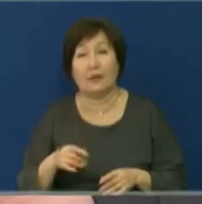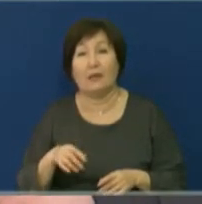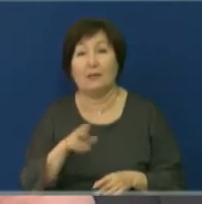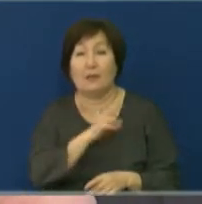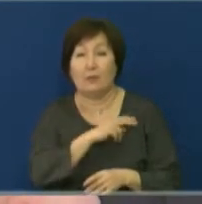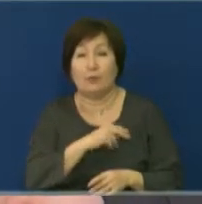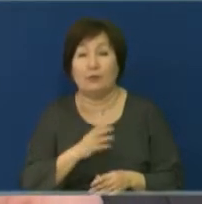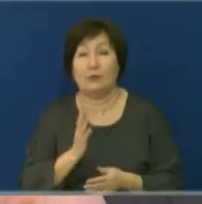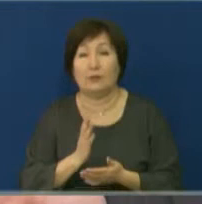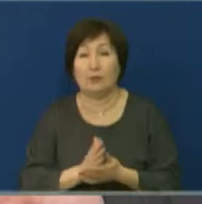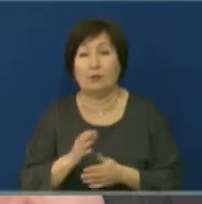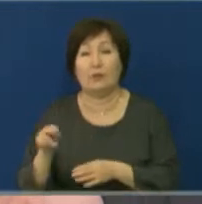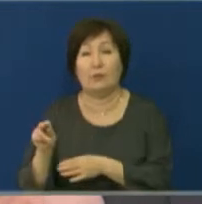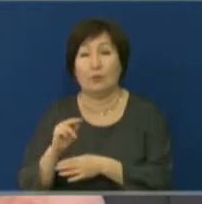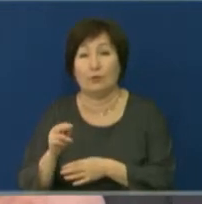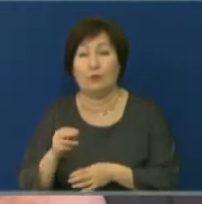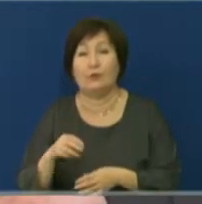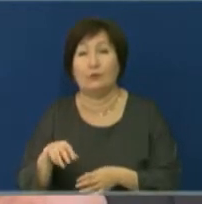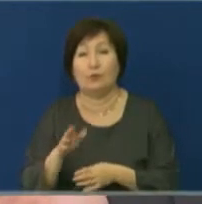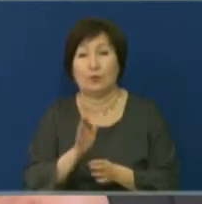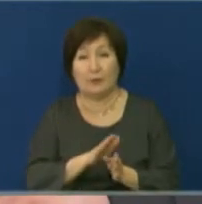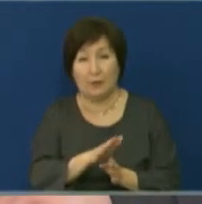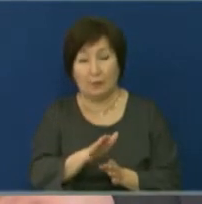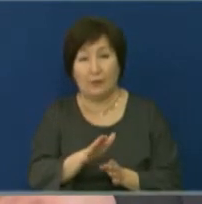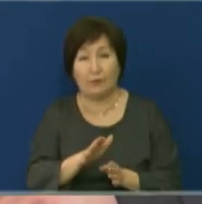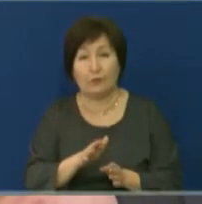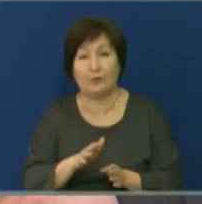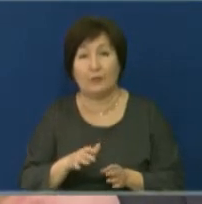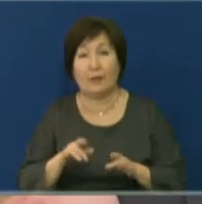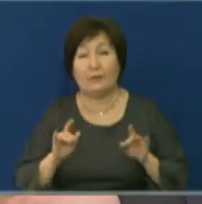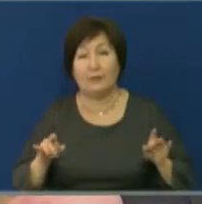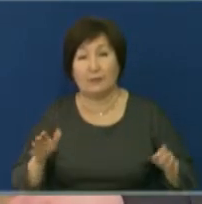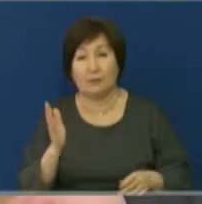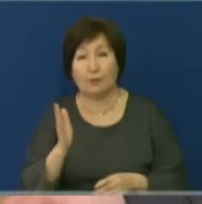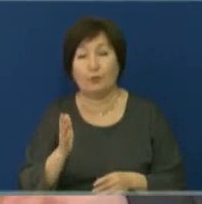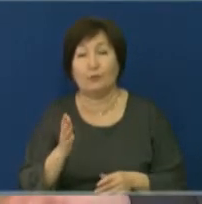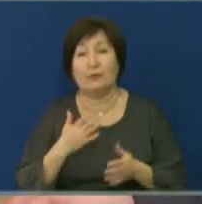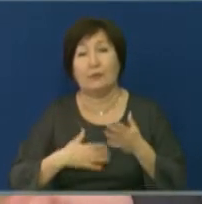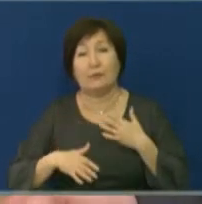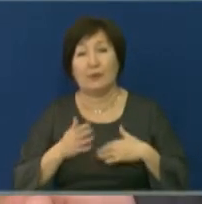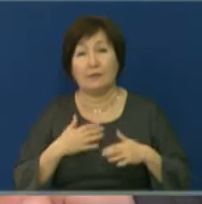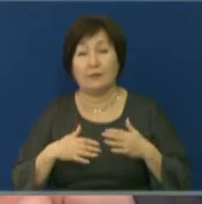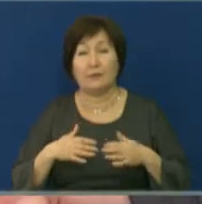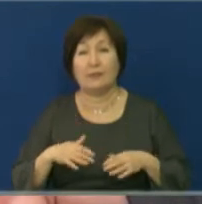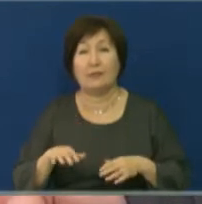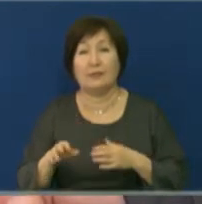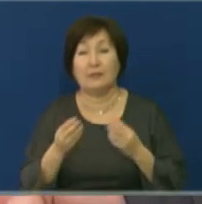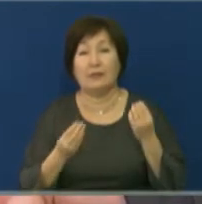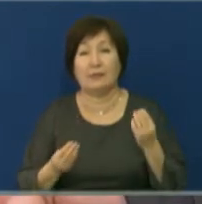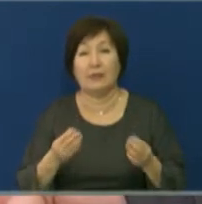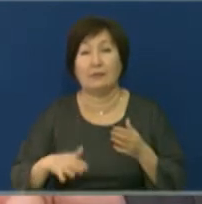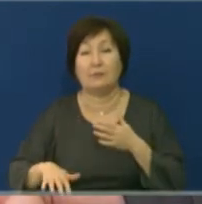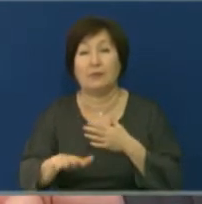Сейчас идет ремонт. Мы очень рады. Надеюсь, что дети будут с удовольствием играть в этом дворе. Все очень обрадовались, когда начали